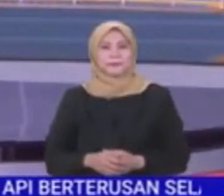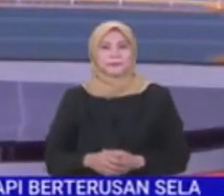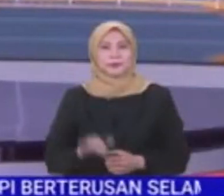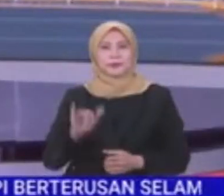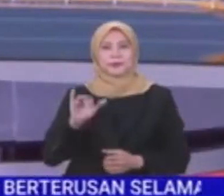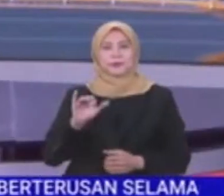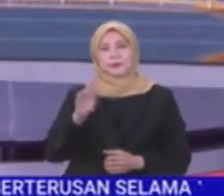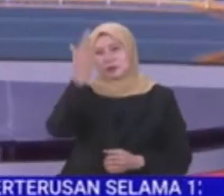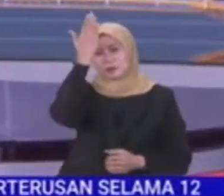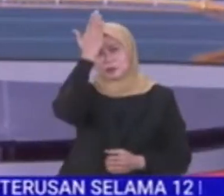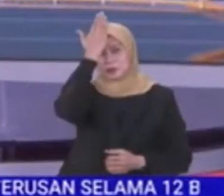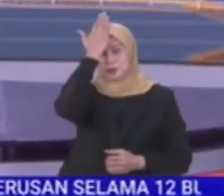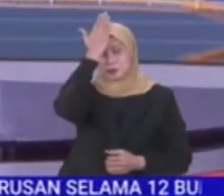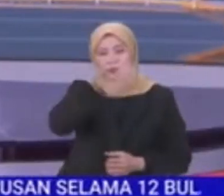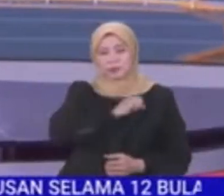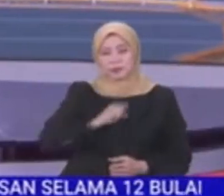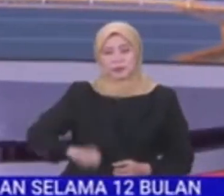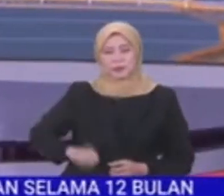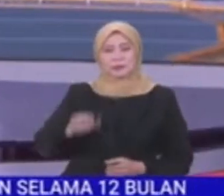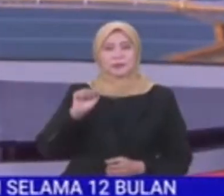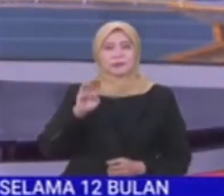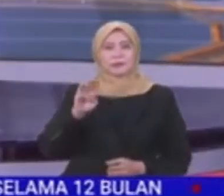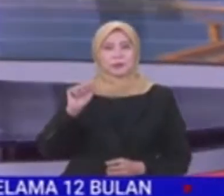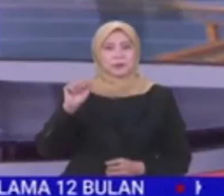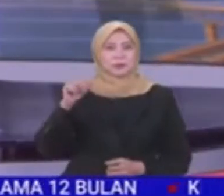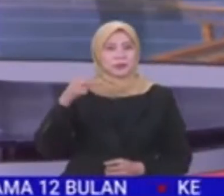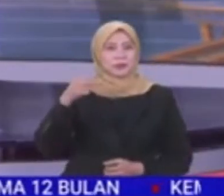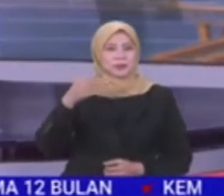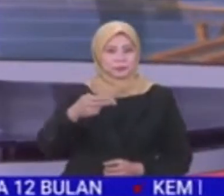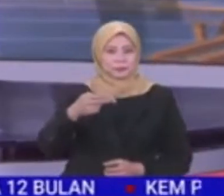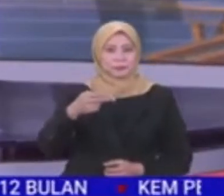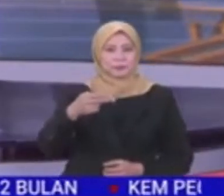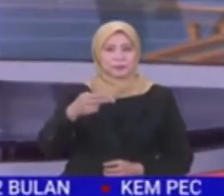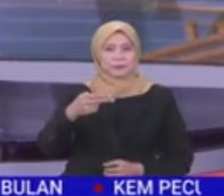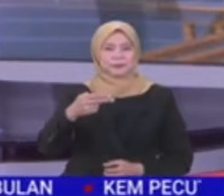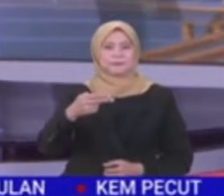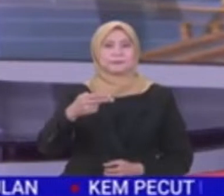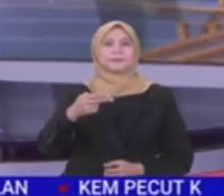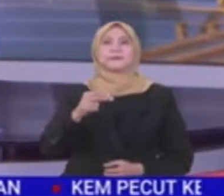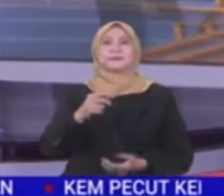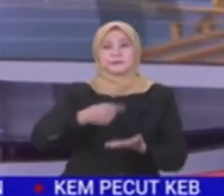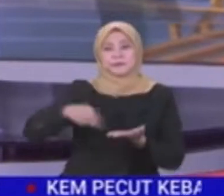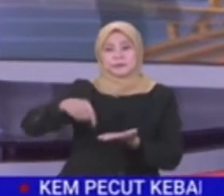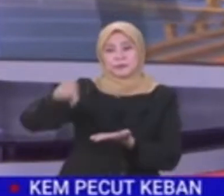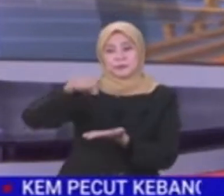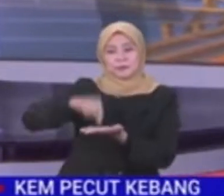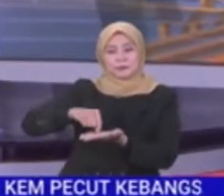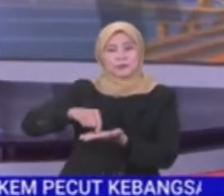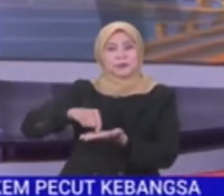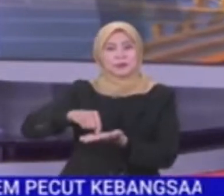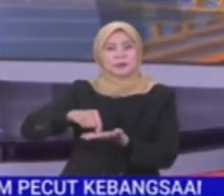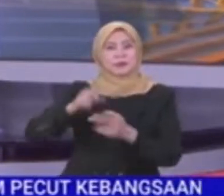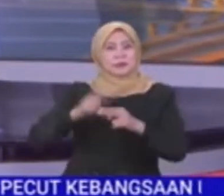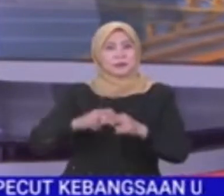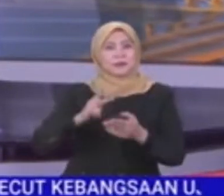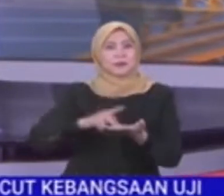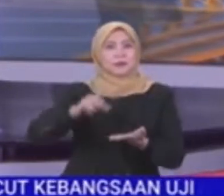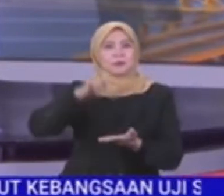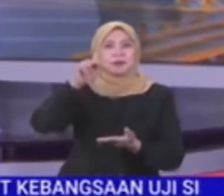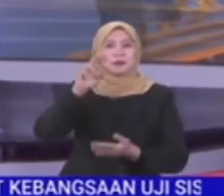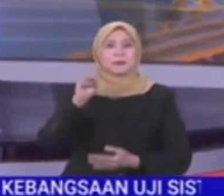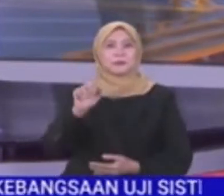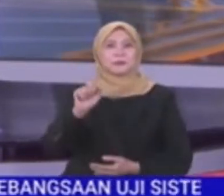yang di-pertuan agong al-sultan Abdullah riayatuddin al-mustafa bilas Shah berkenan menandatangani plat penamaan Kompleks